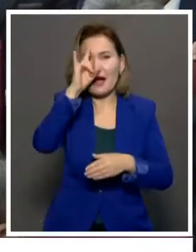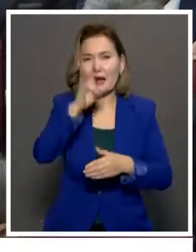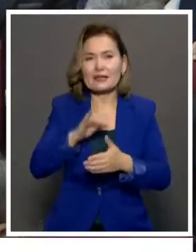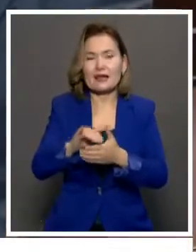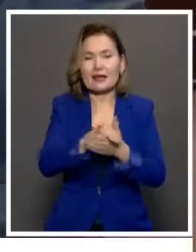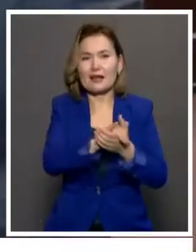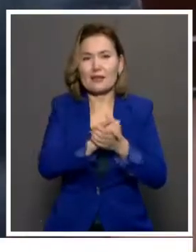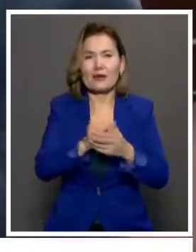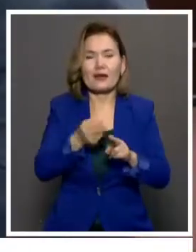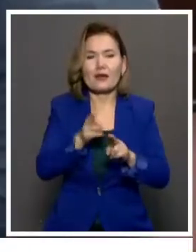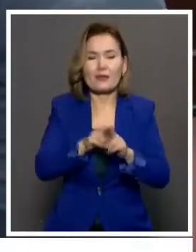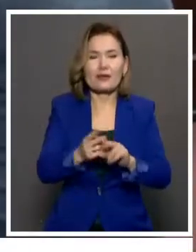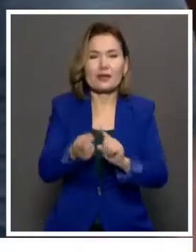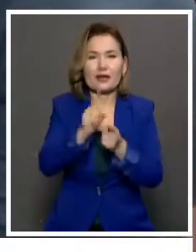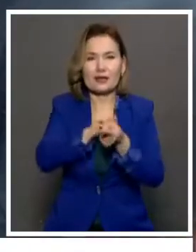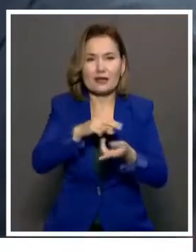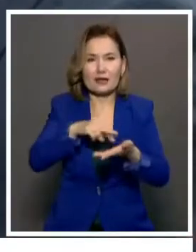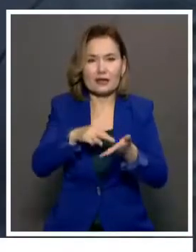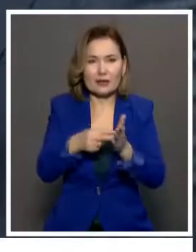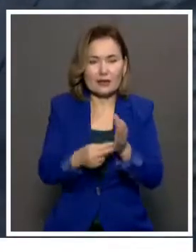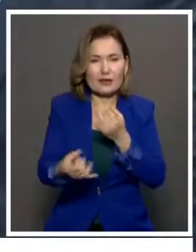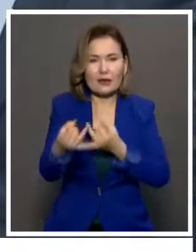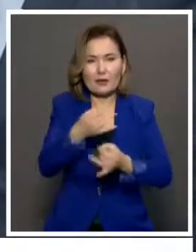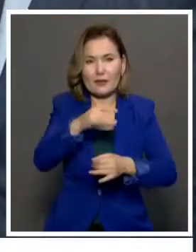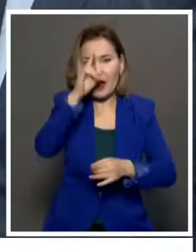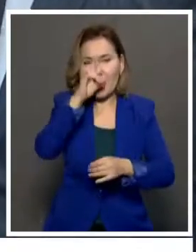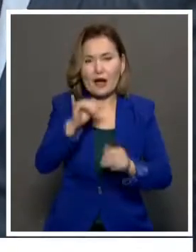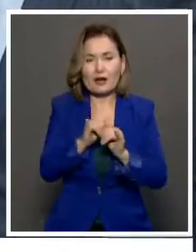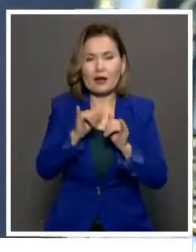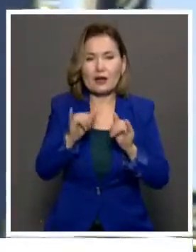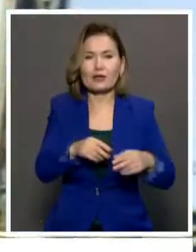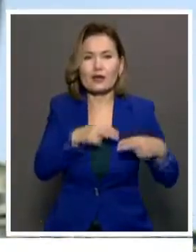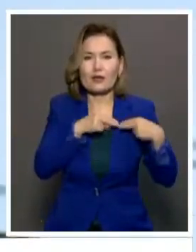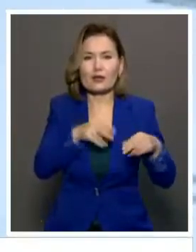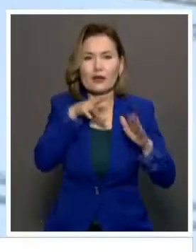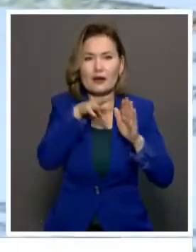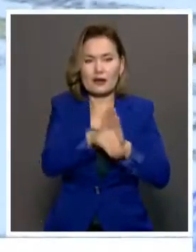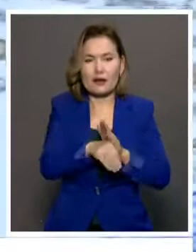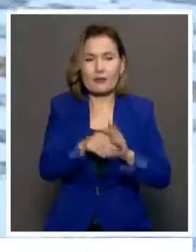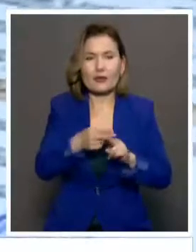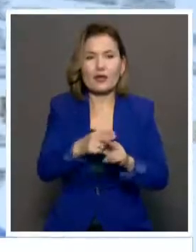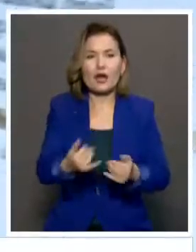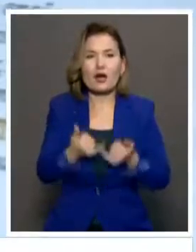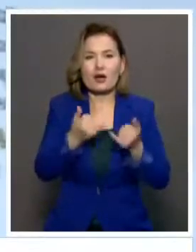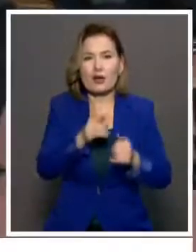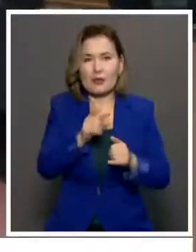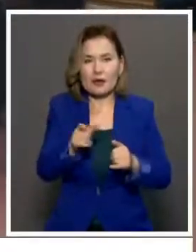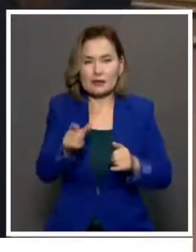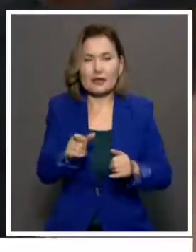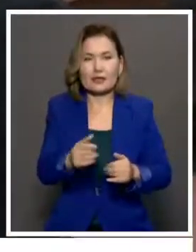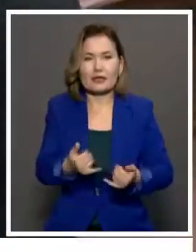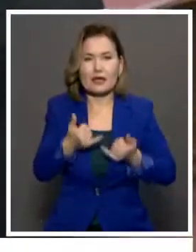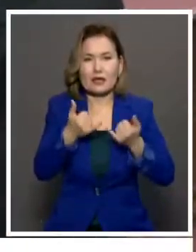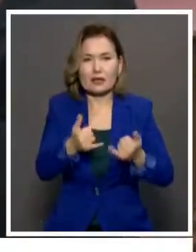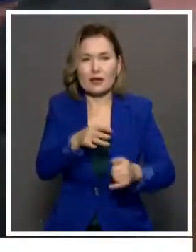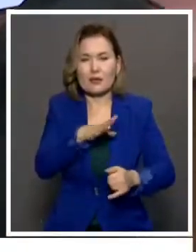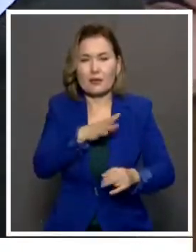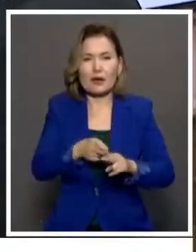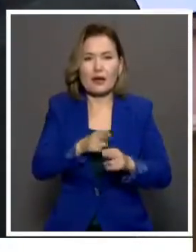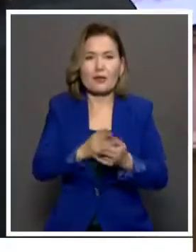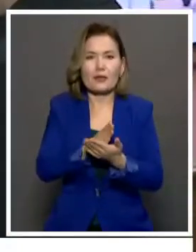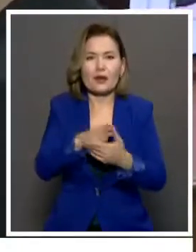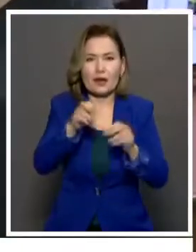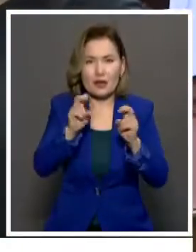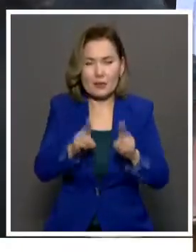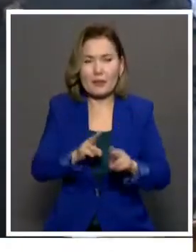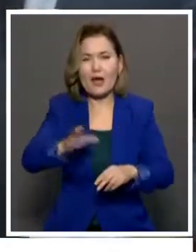жүйелі реформаларды жүзеге асыру жайы сөз болды. Елдің дамуына елеулі үлес қосқан мамандар құрметті азамат атағына ие болды. Олардың арасында қоғам